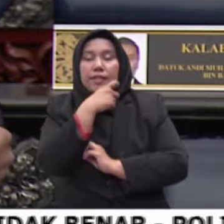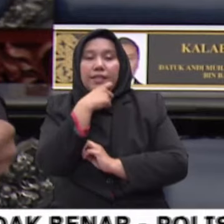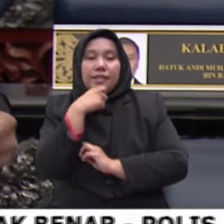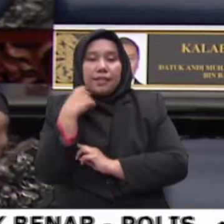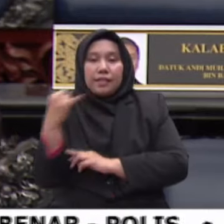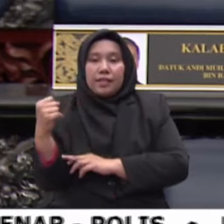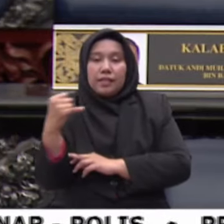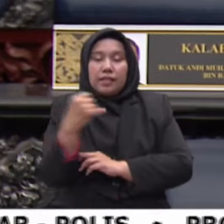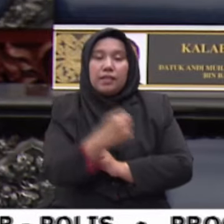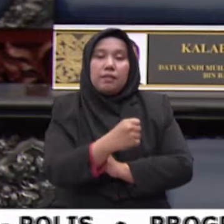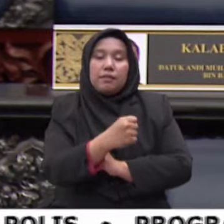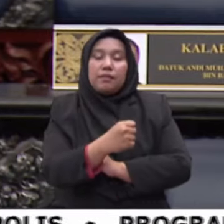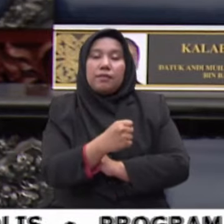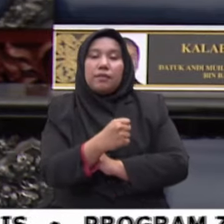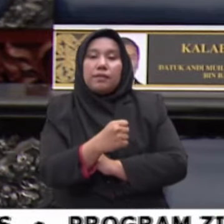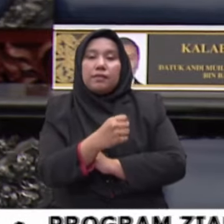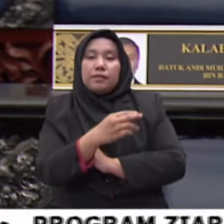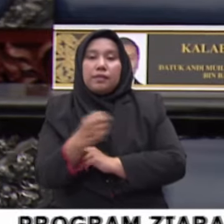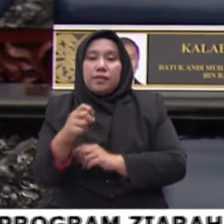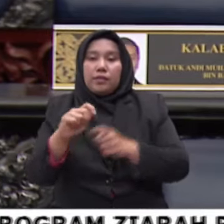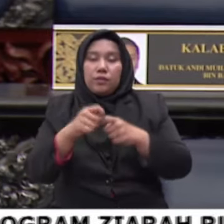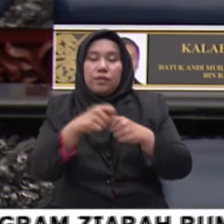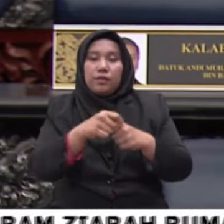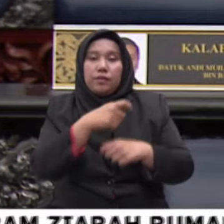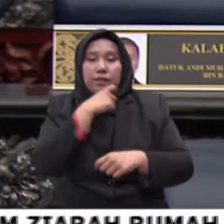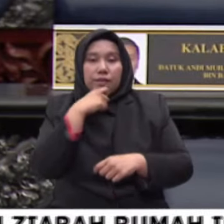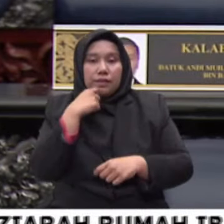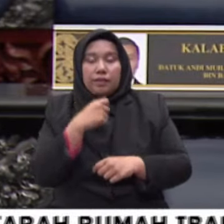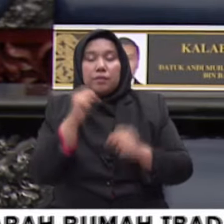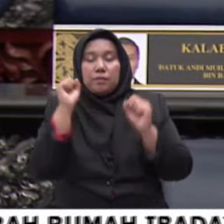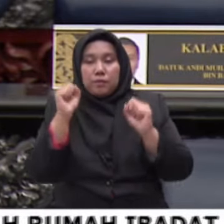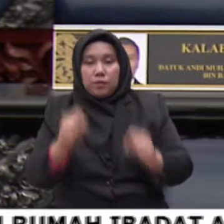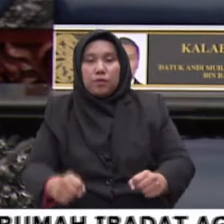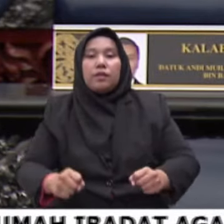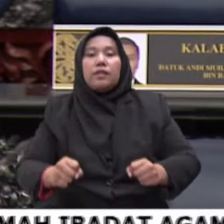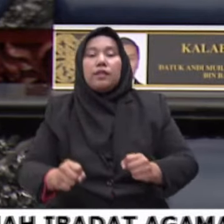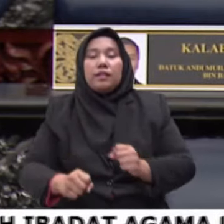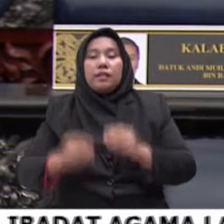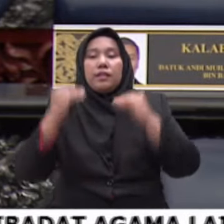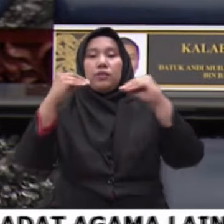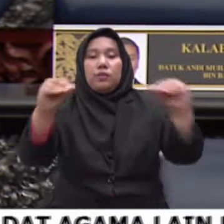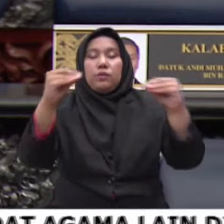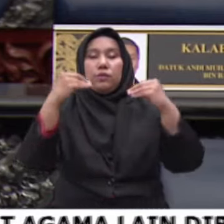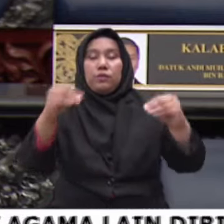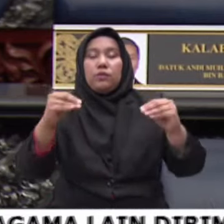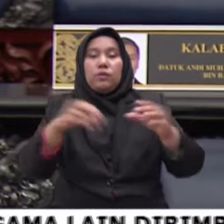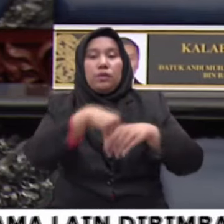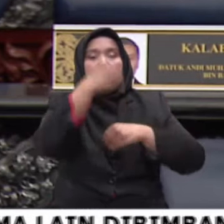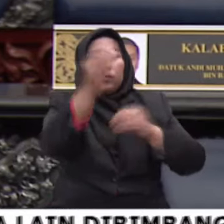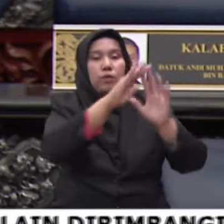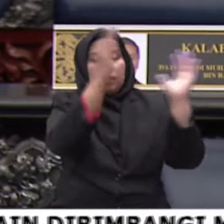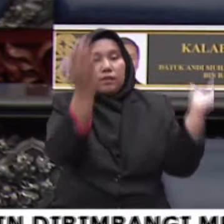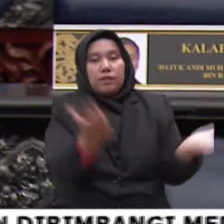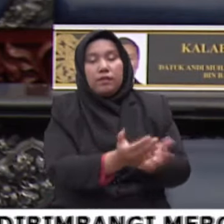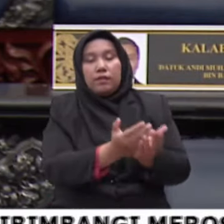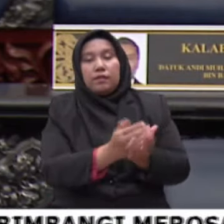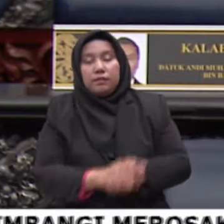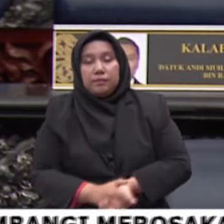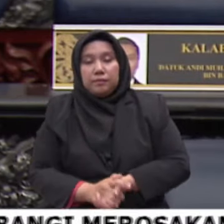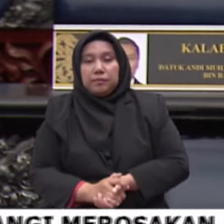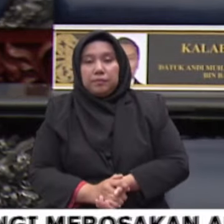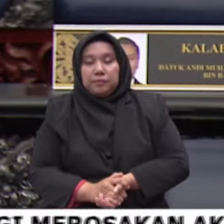kering di Kampung Batu Putih yang turut berpotensi untuk dipasarkan ke luar negara. melalui peruntukan sebanyak